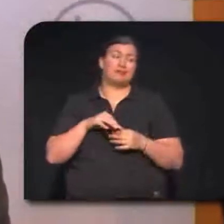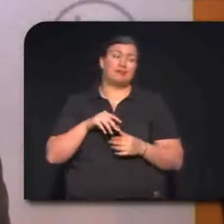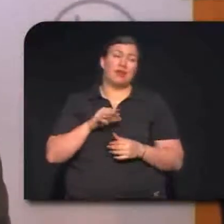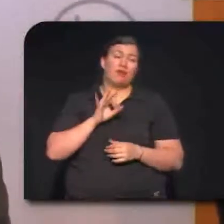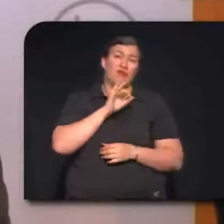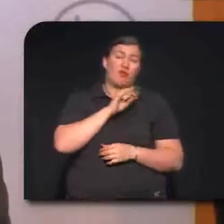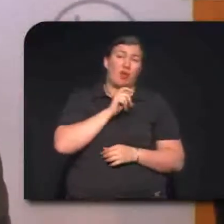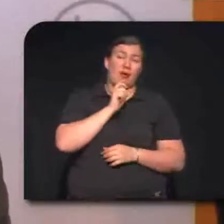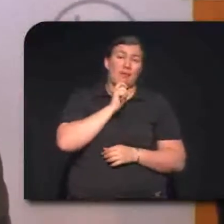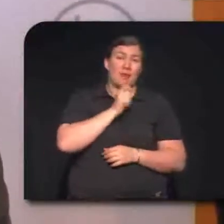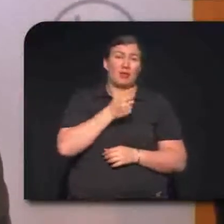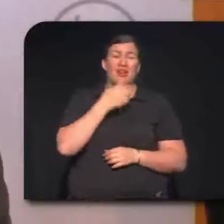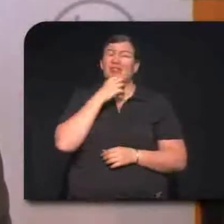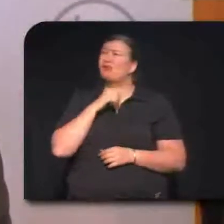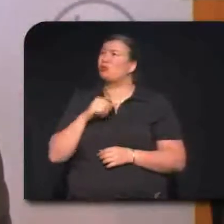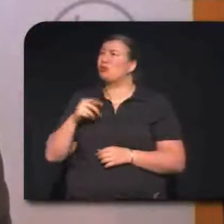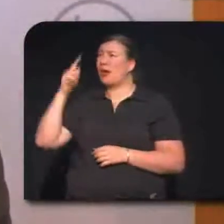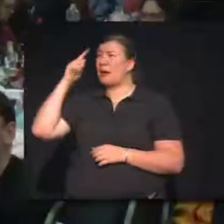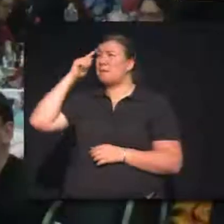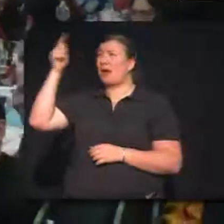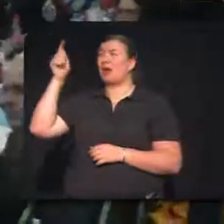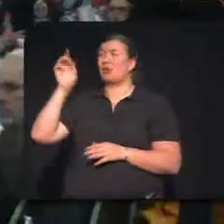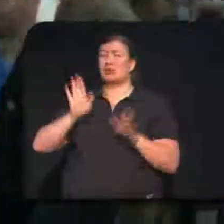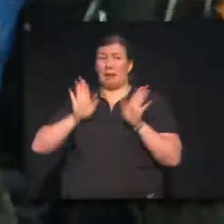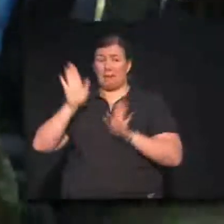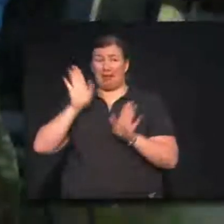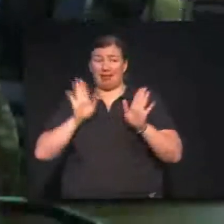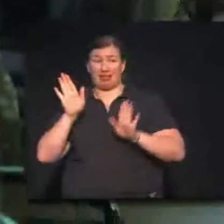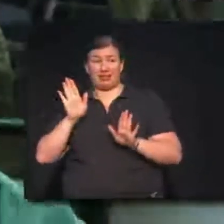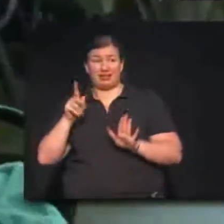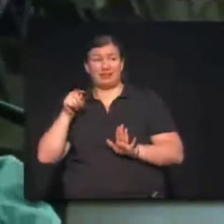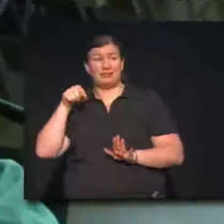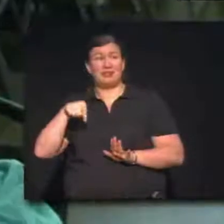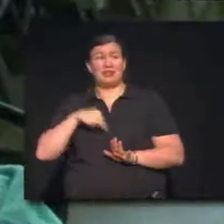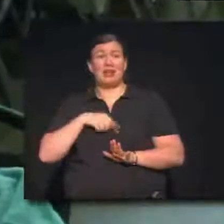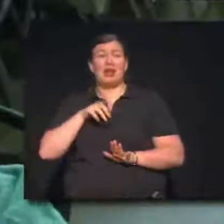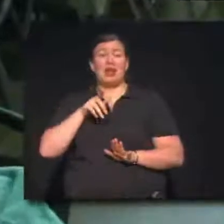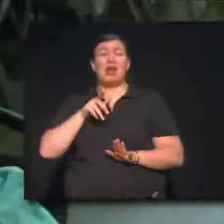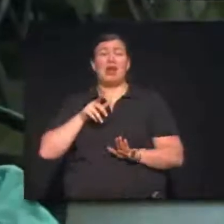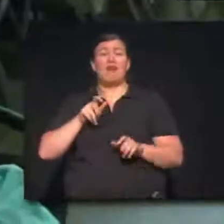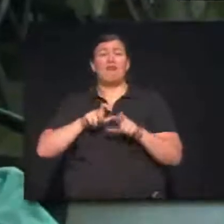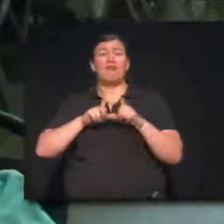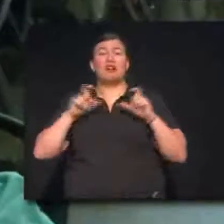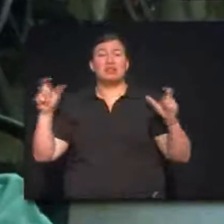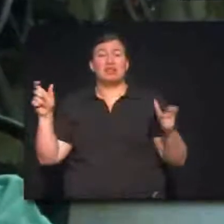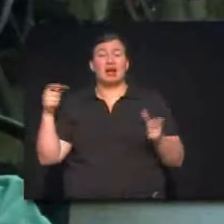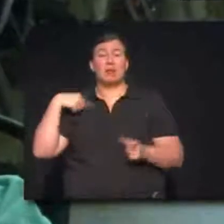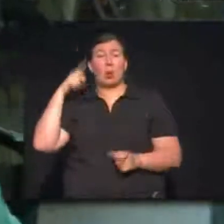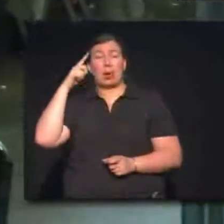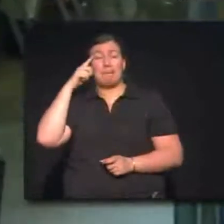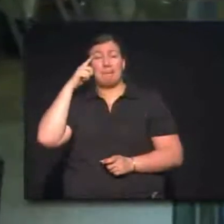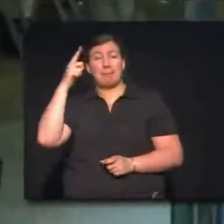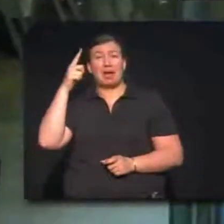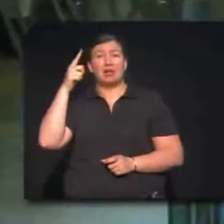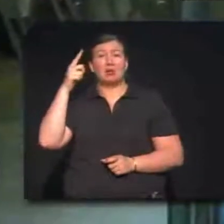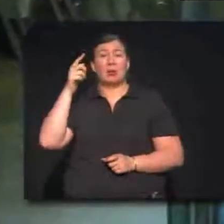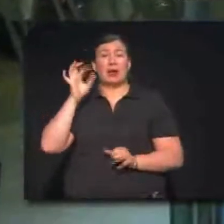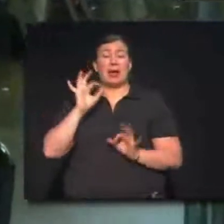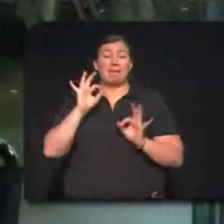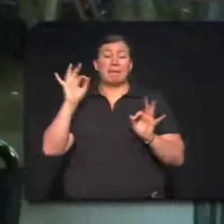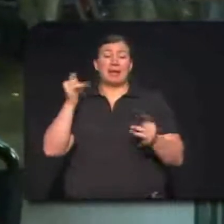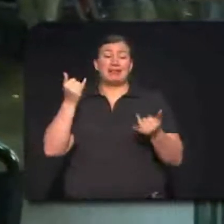ich möchte ein Meinungsbild ist die Versammlung der Meinung dass es besser ist dass